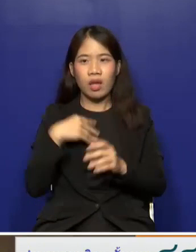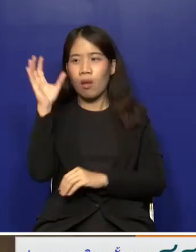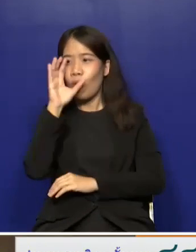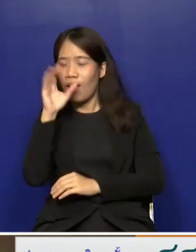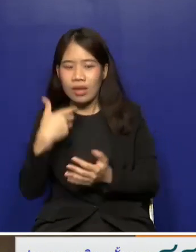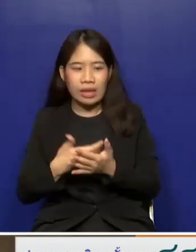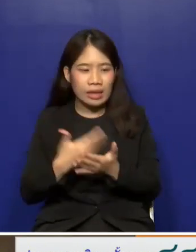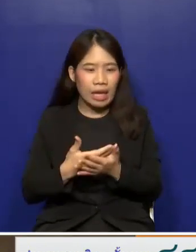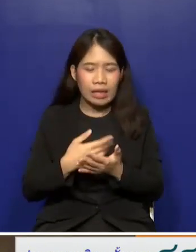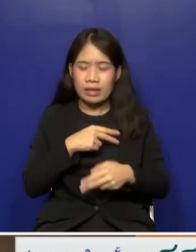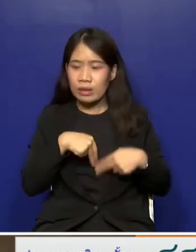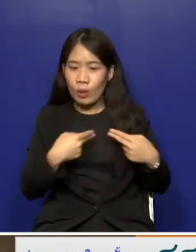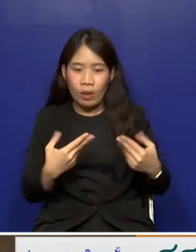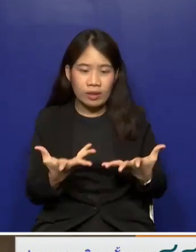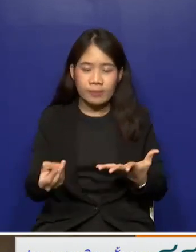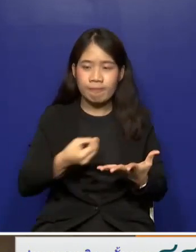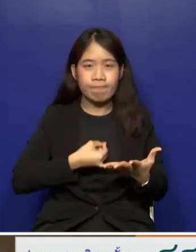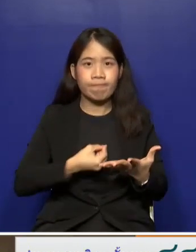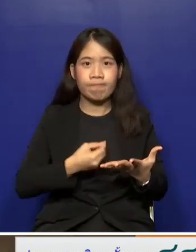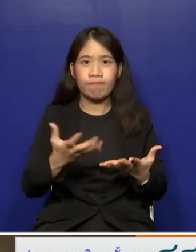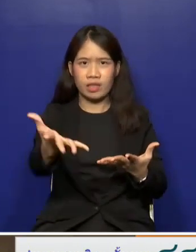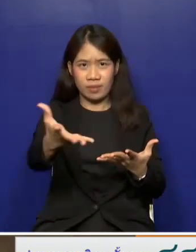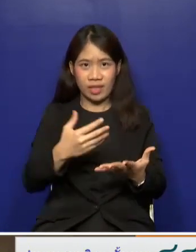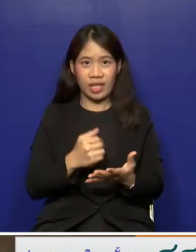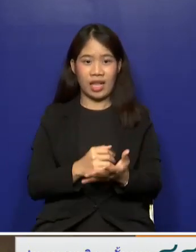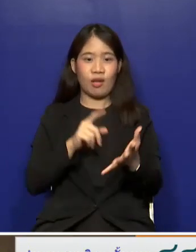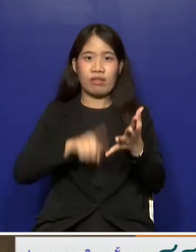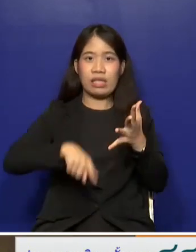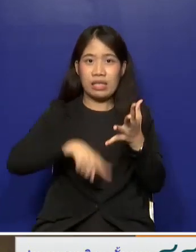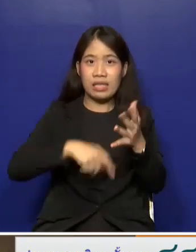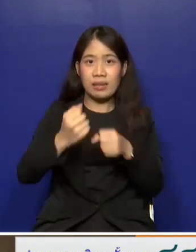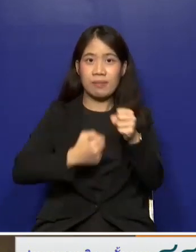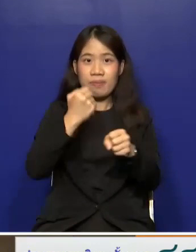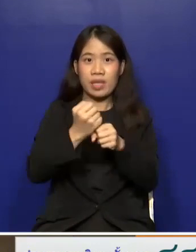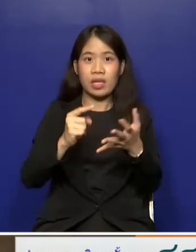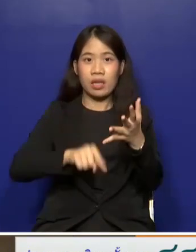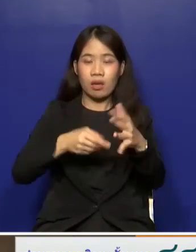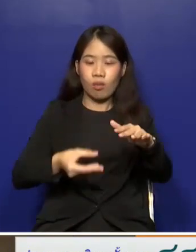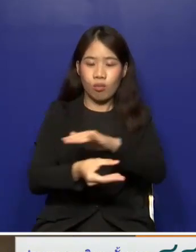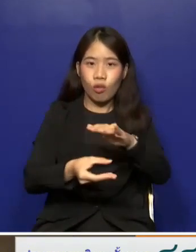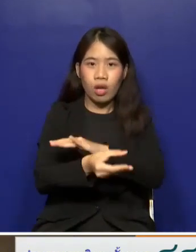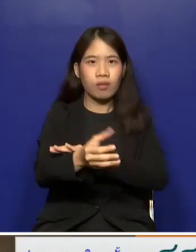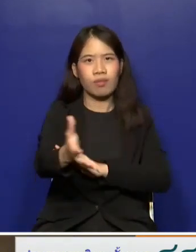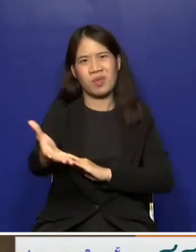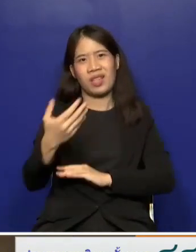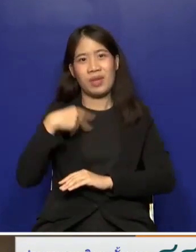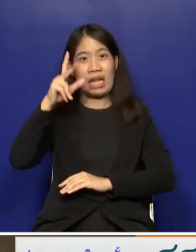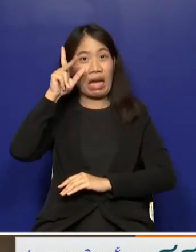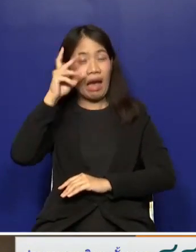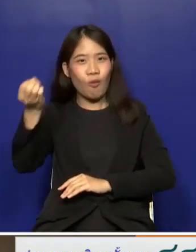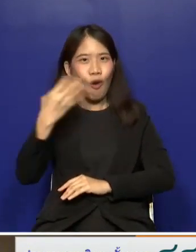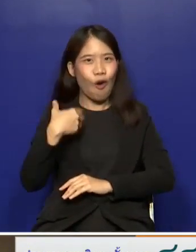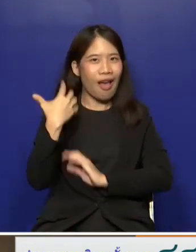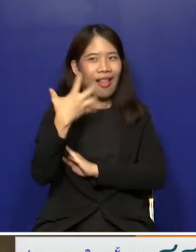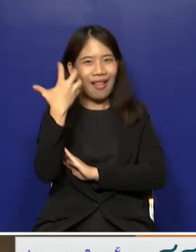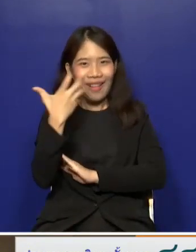นขวนกำลงใจไม่พบและส้นปีที่ผ่านมาเงินขวนกำลงใจประจำปีที่เรีกวโนัสก็มีแต่ข่าวโคมรอยไม่มีเรื่องจริทจะเข